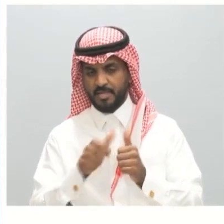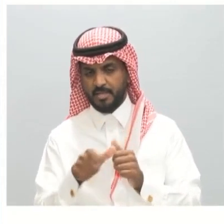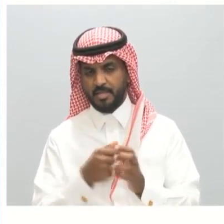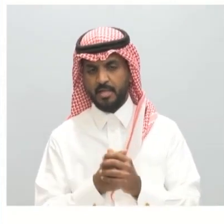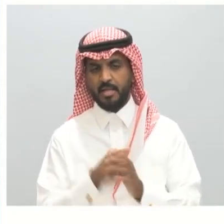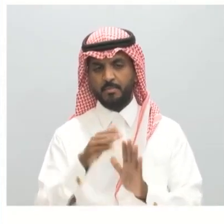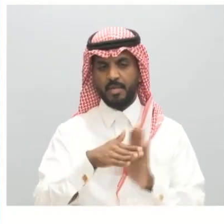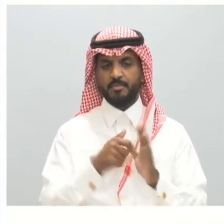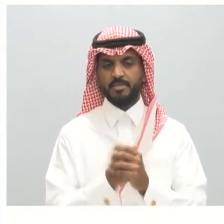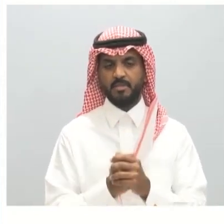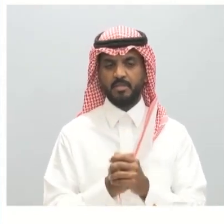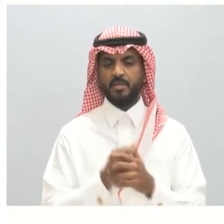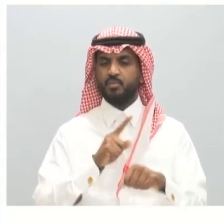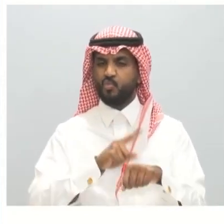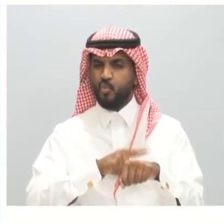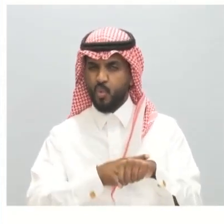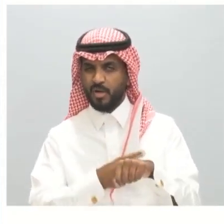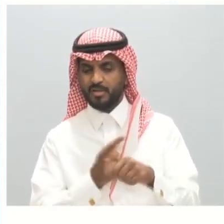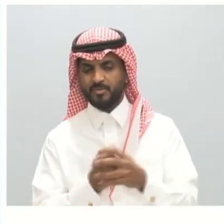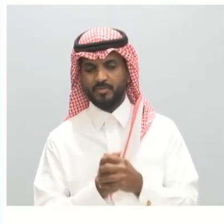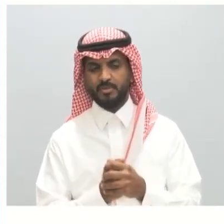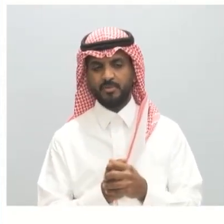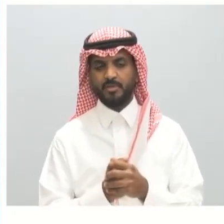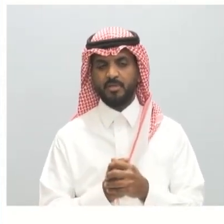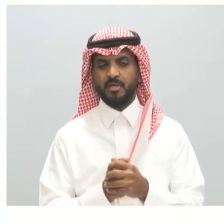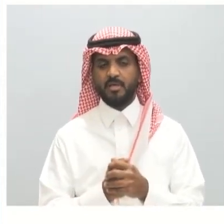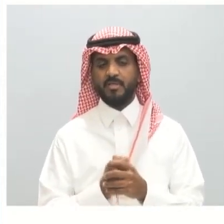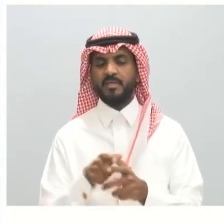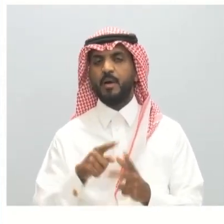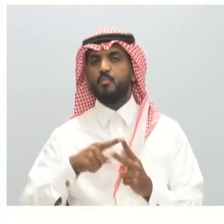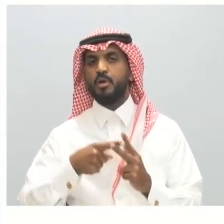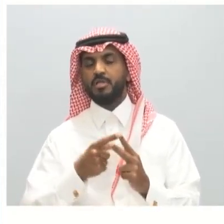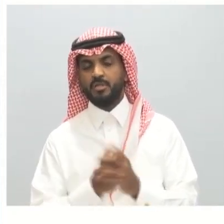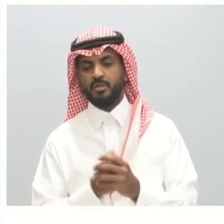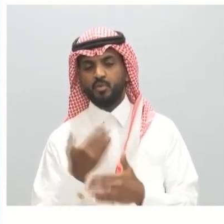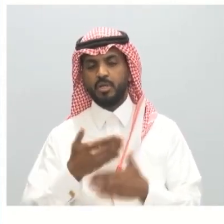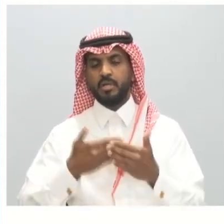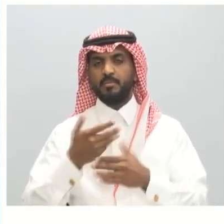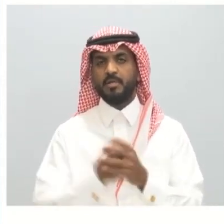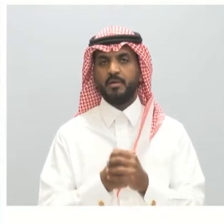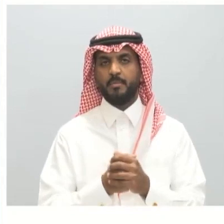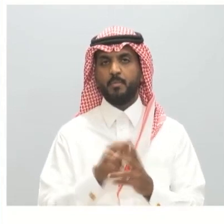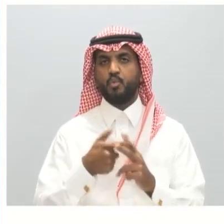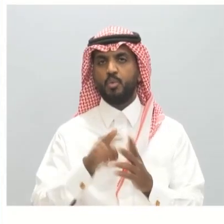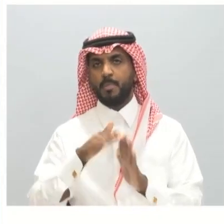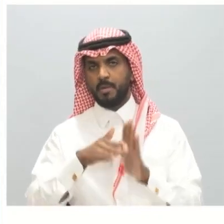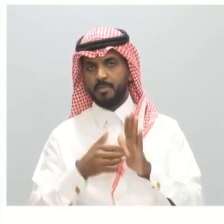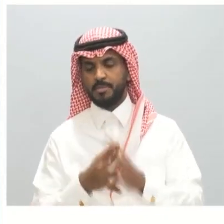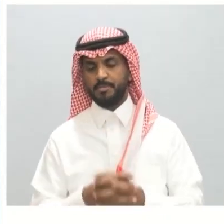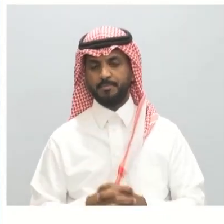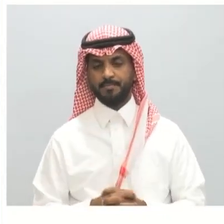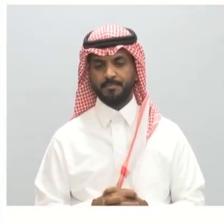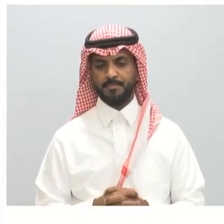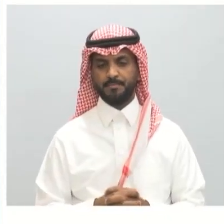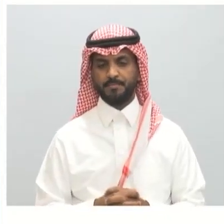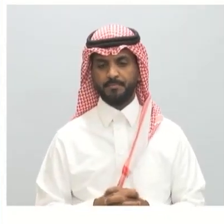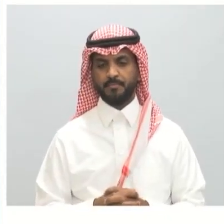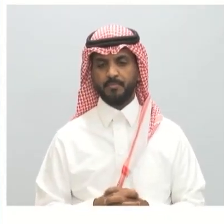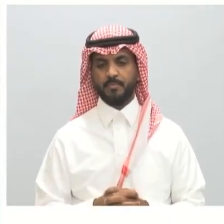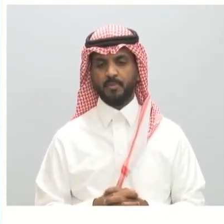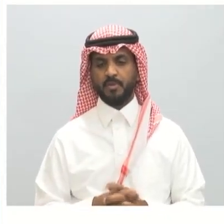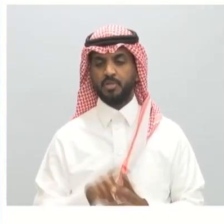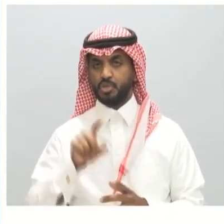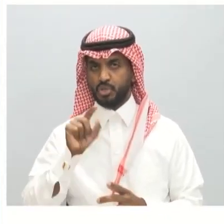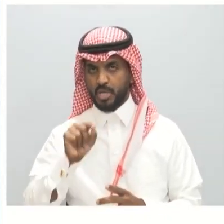تنفيذ البرنامج يستغرق بعض الوقت اثناء معالجته لكل لبنه برمجيه